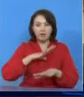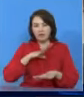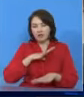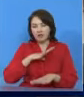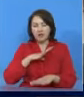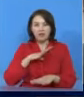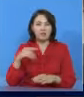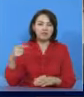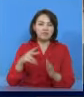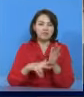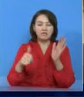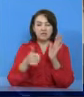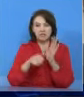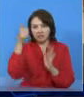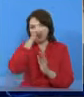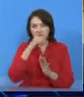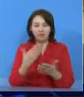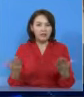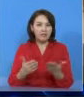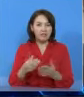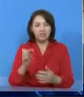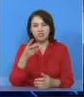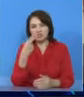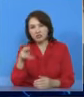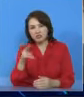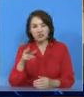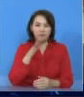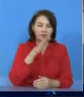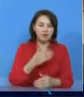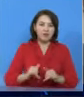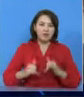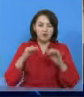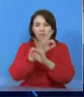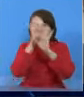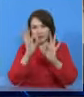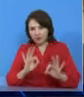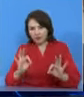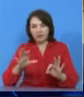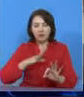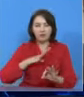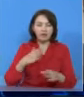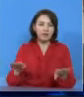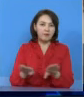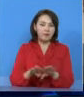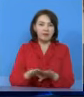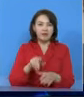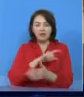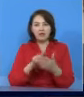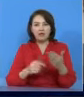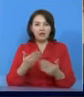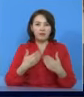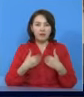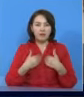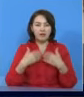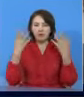кезде 1986 жылғы қанды 90 вақиғасында арнайы өлең шығарған. Сонда ол бұлай жырлайды: мен